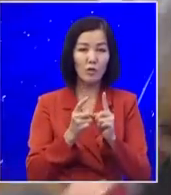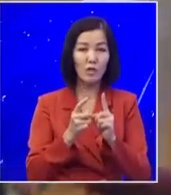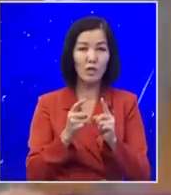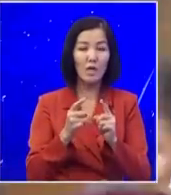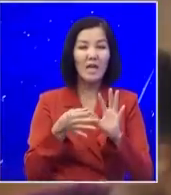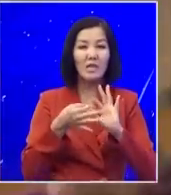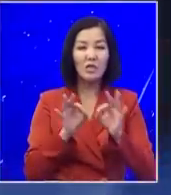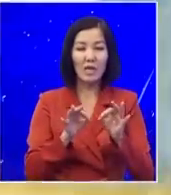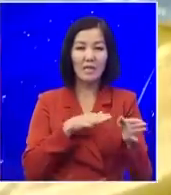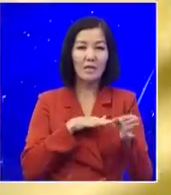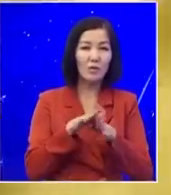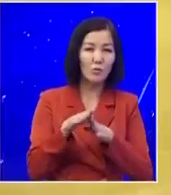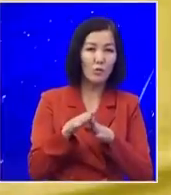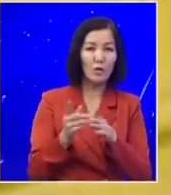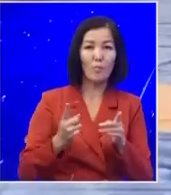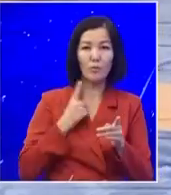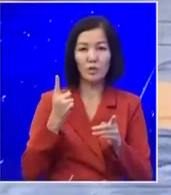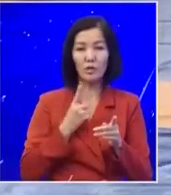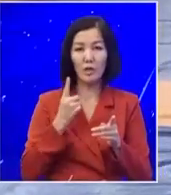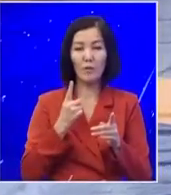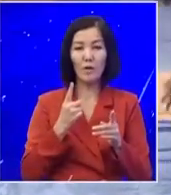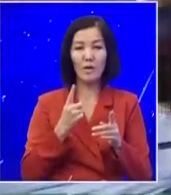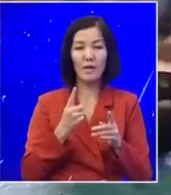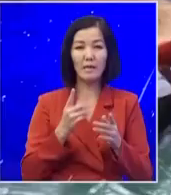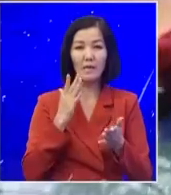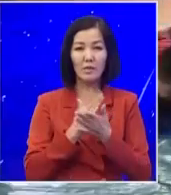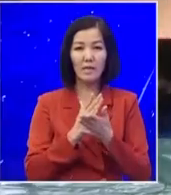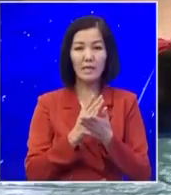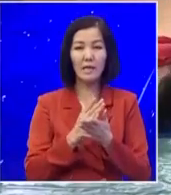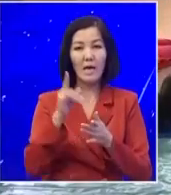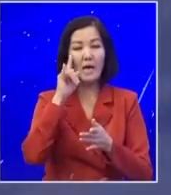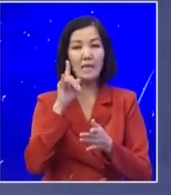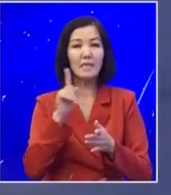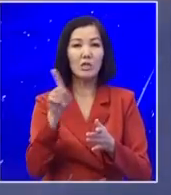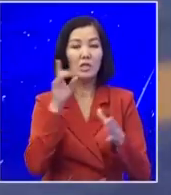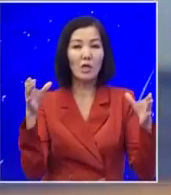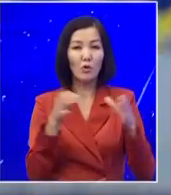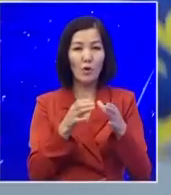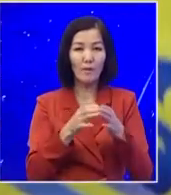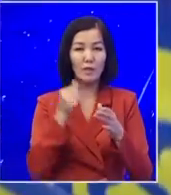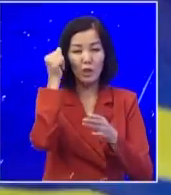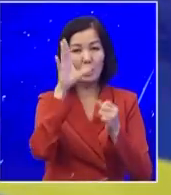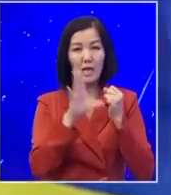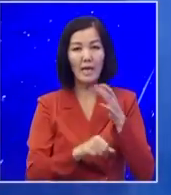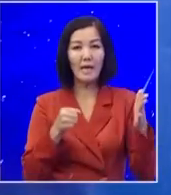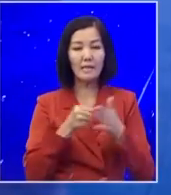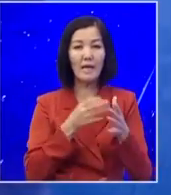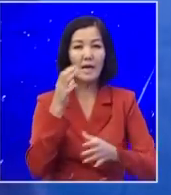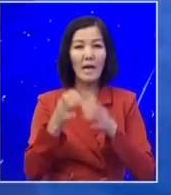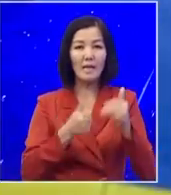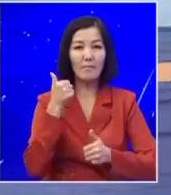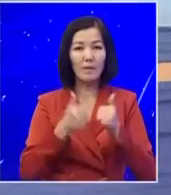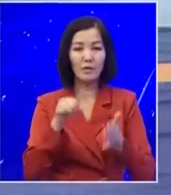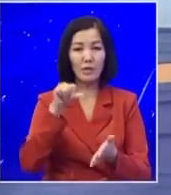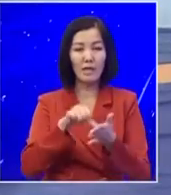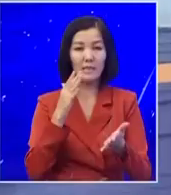тәсілдерін сауатты орындап, шеберлігін шыңдауға толық мүмкіндік алып отыр. Қазақстанның жастар құрама командасы жыл аяғында әлем